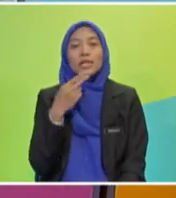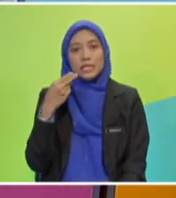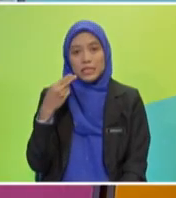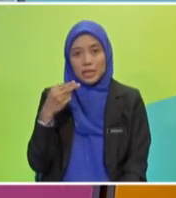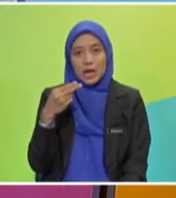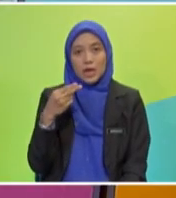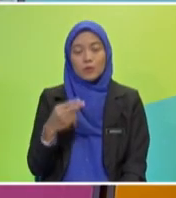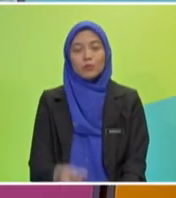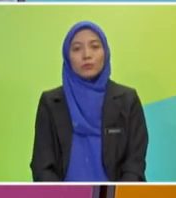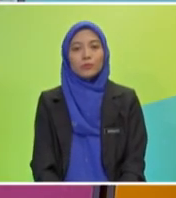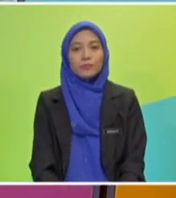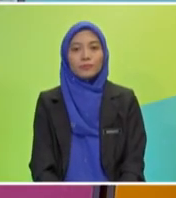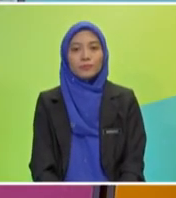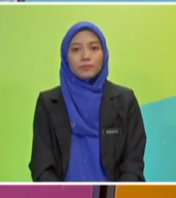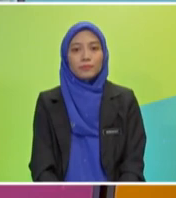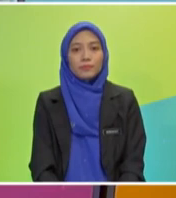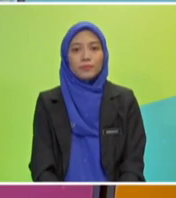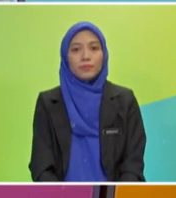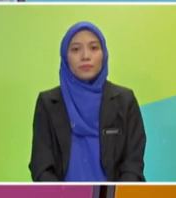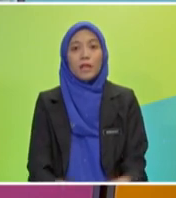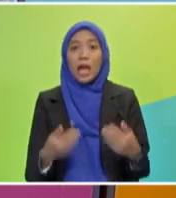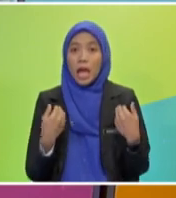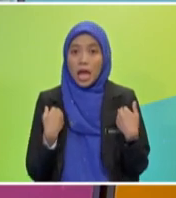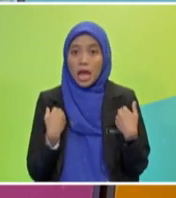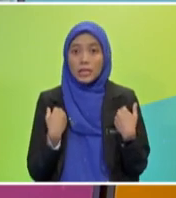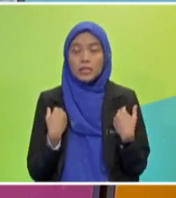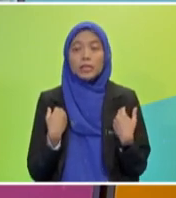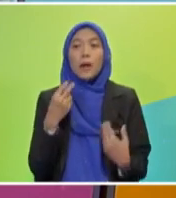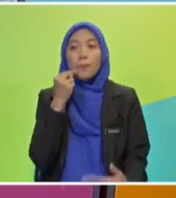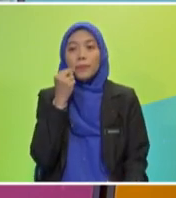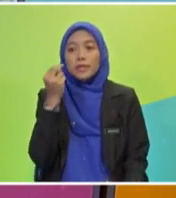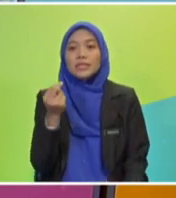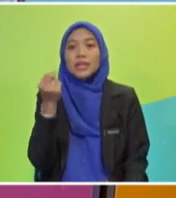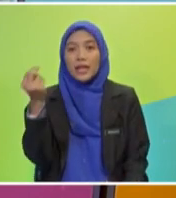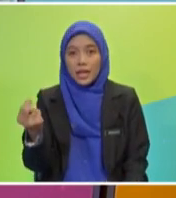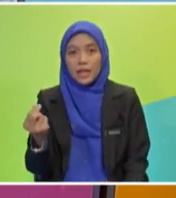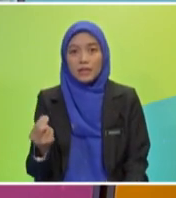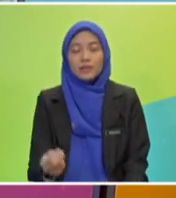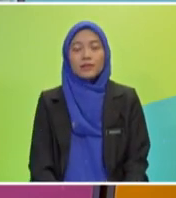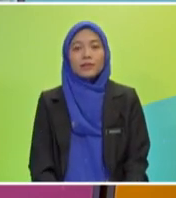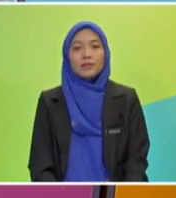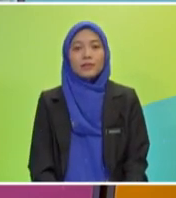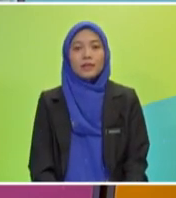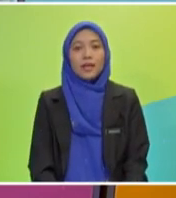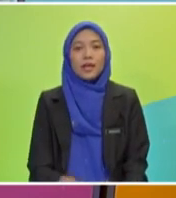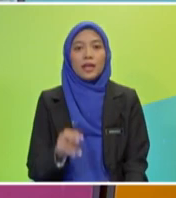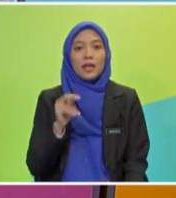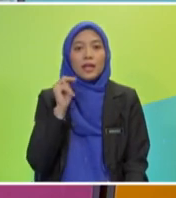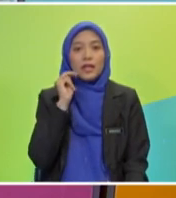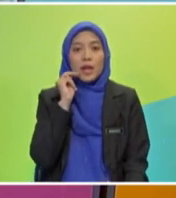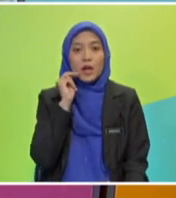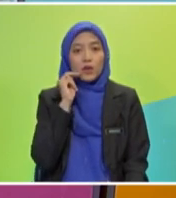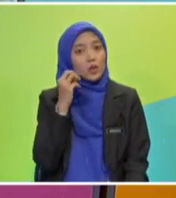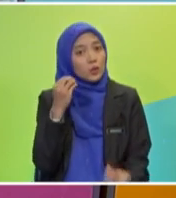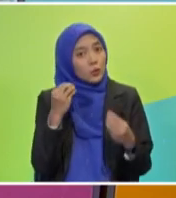cikgu. Adakah pesanan di sebaliknya, Amira? Ada, cikgu. Ada. Baiklah. Naura sudah